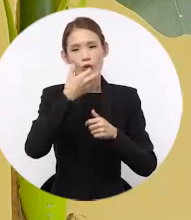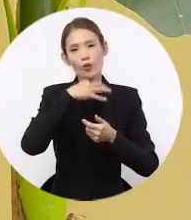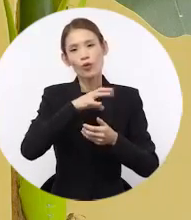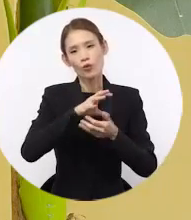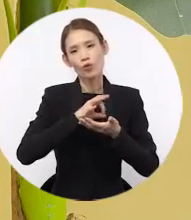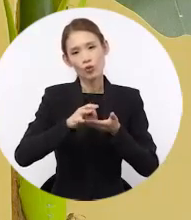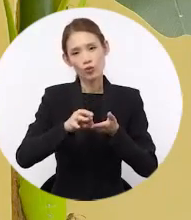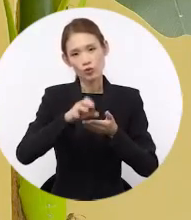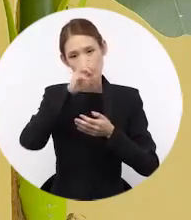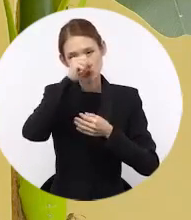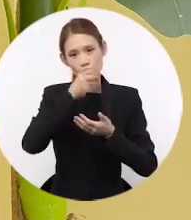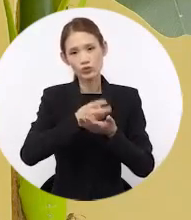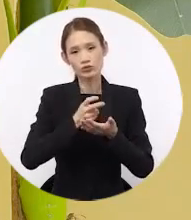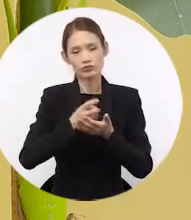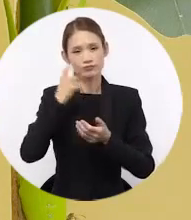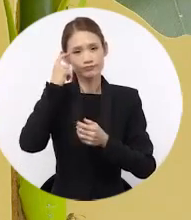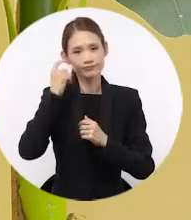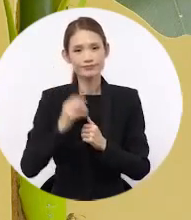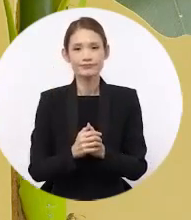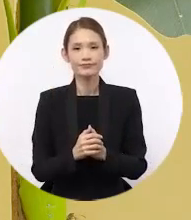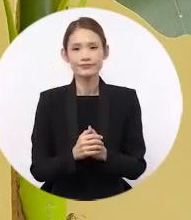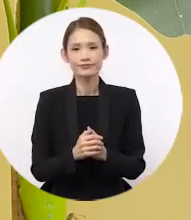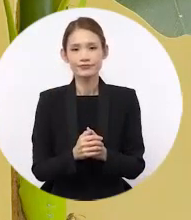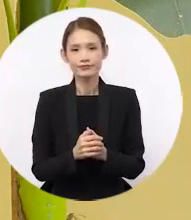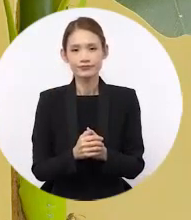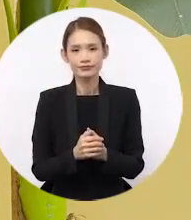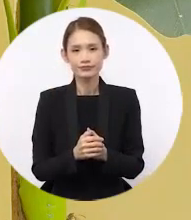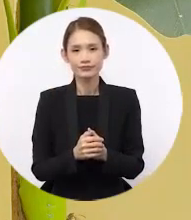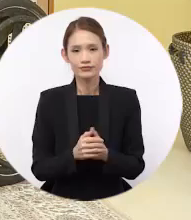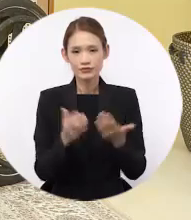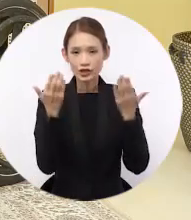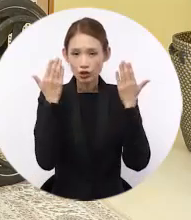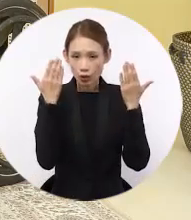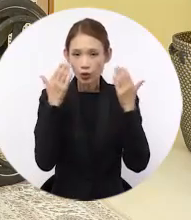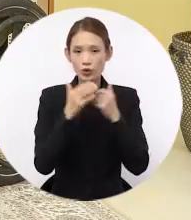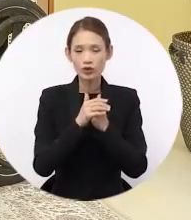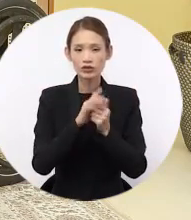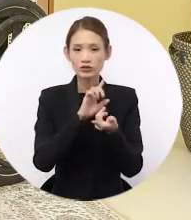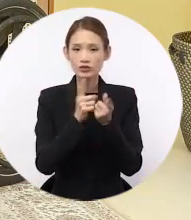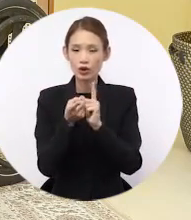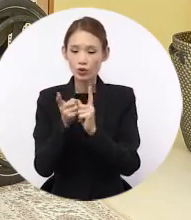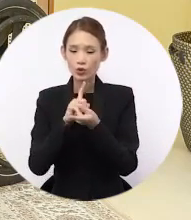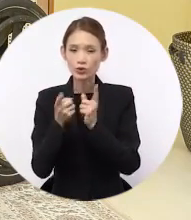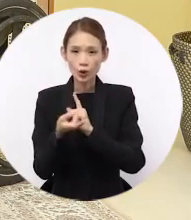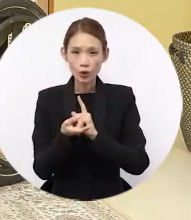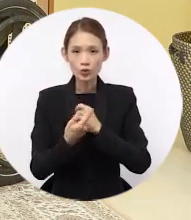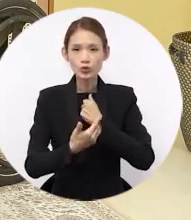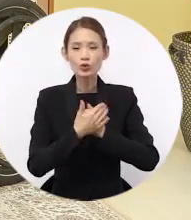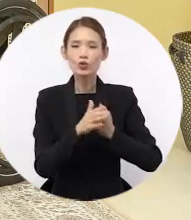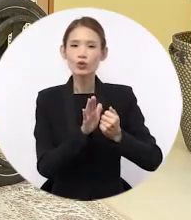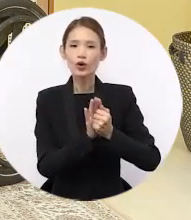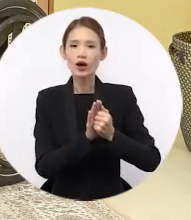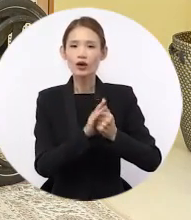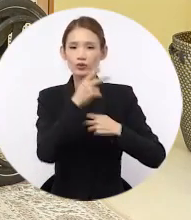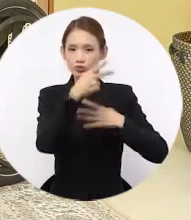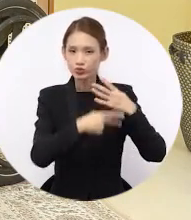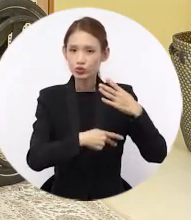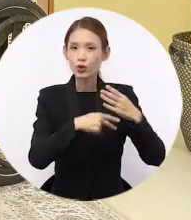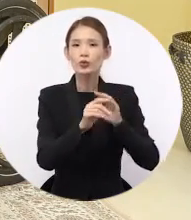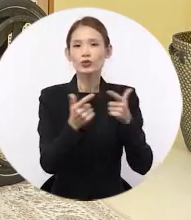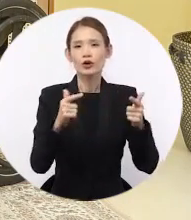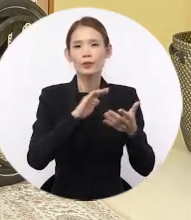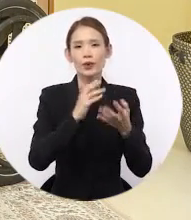하려면은 괜찮은 제도 아닐까 하는 생각이 드네요. 요즘 학교가 이렇게 학생들이 서로가 서로를 도울 수 있도록